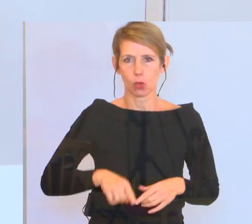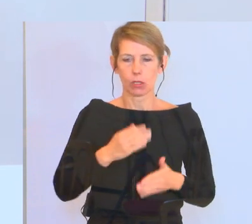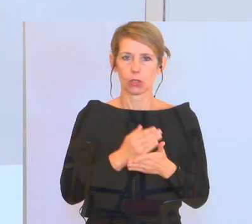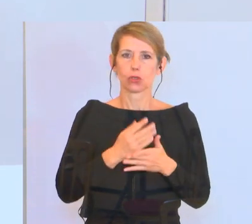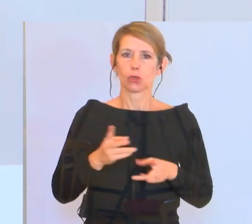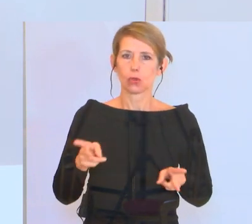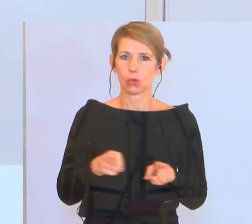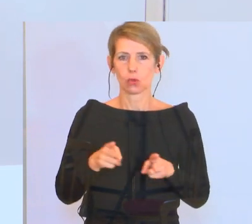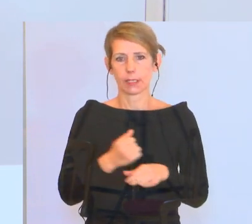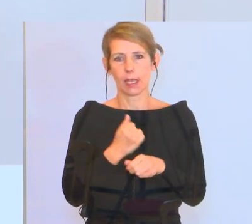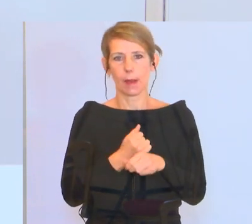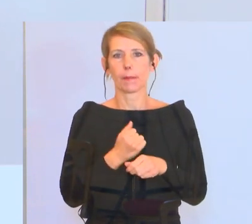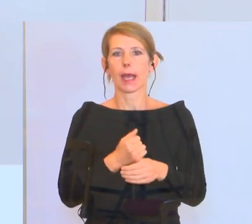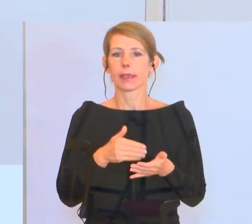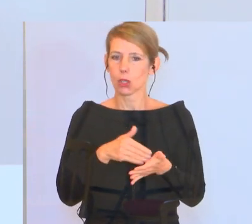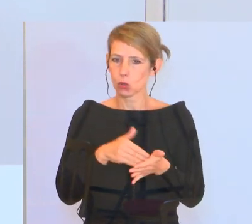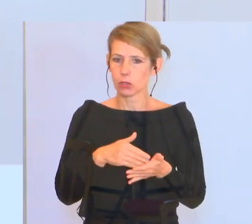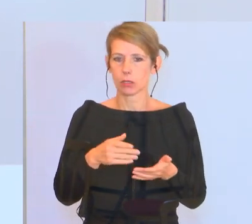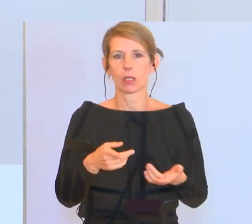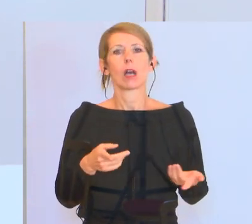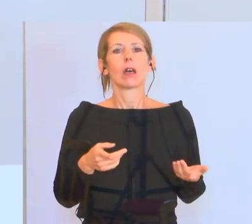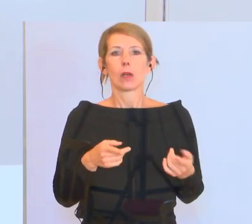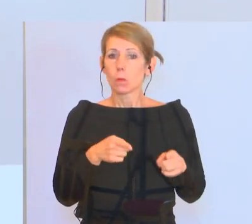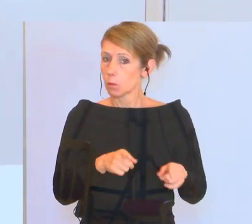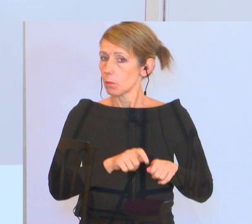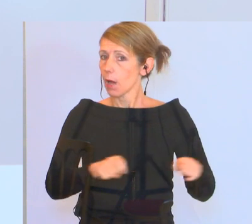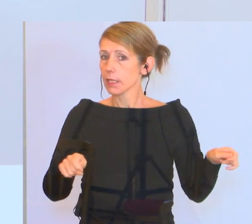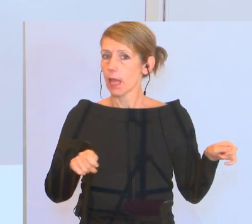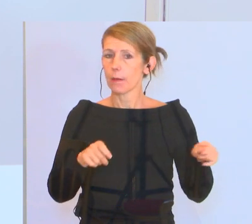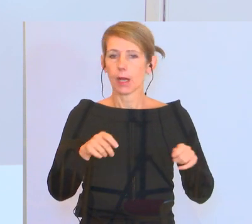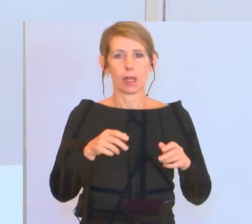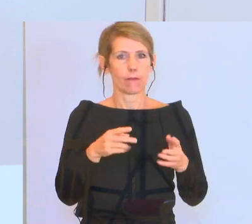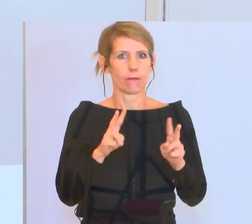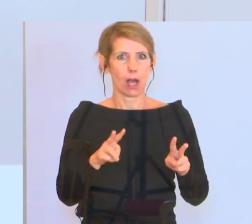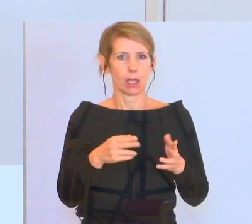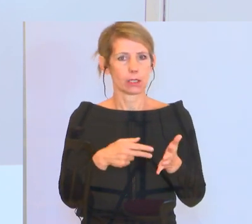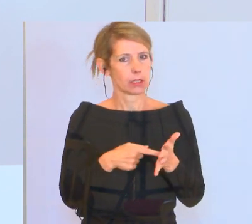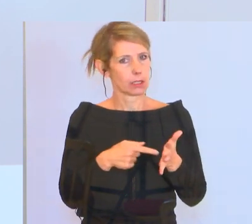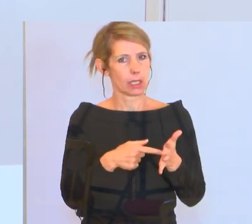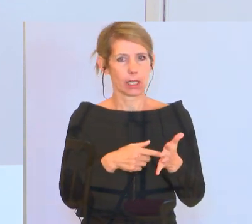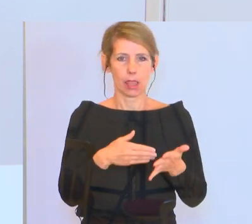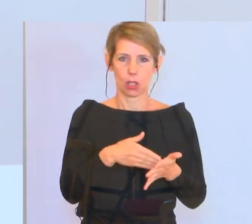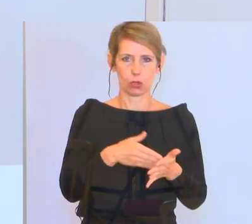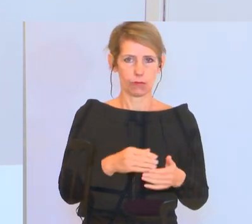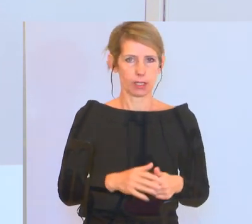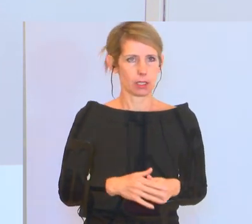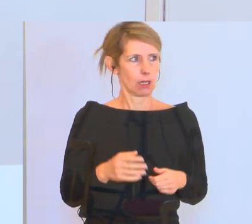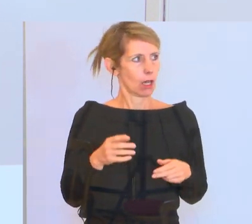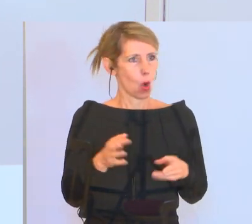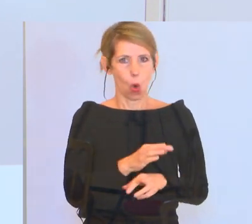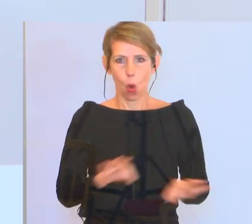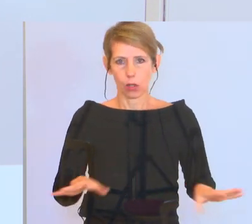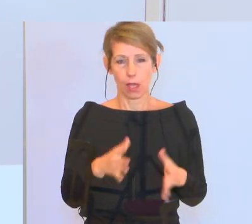Kurzarbeit genutzt und in Anspruch genommen, und das ist also eine Maßnahme, die dringend notwendig war. Ich möchte mir nicht vorstellen,